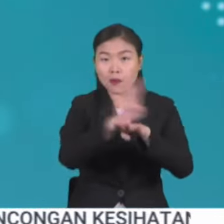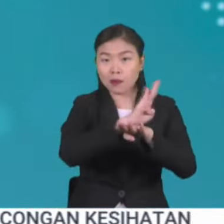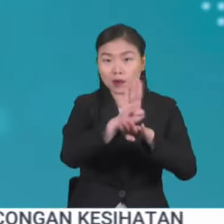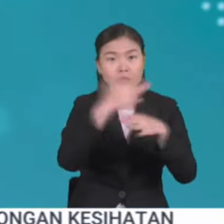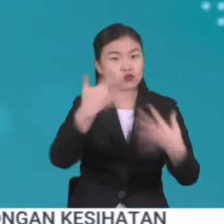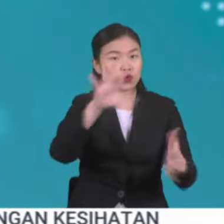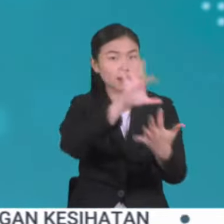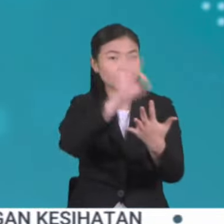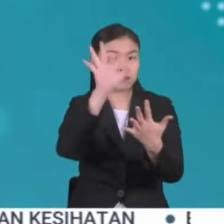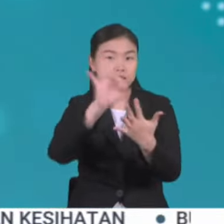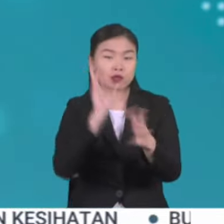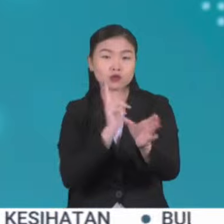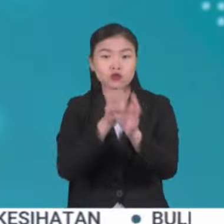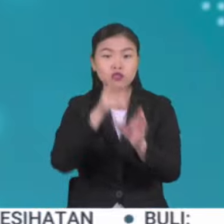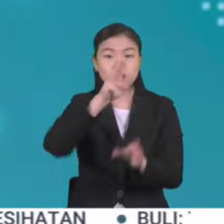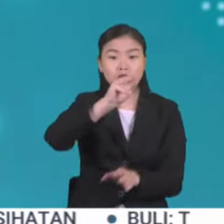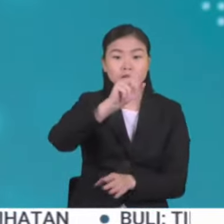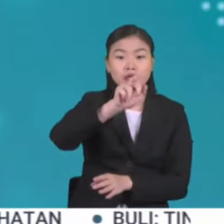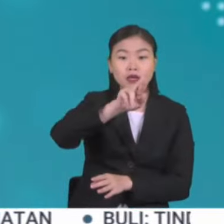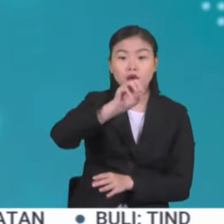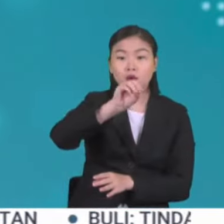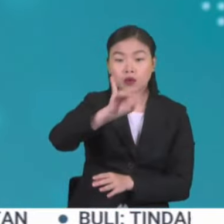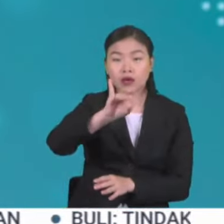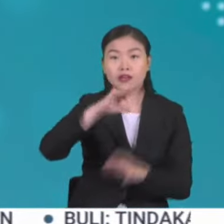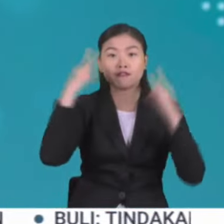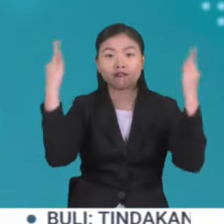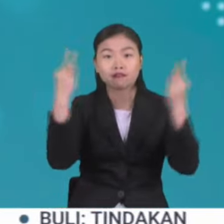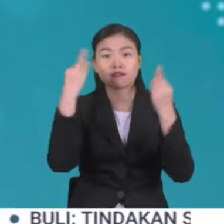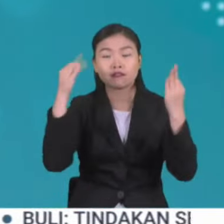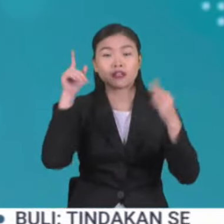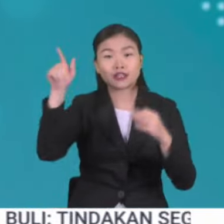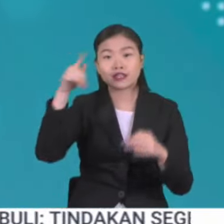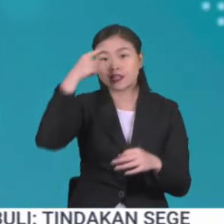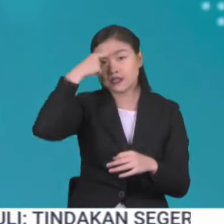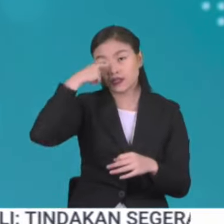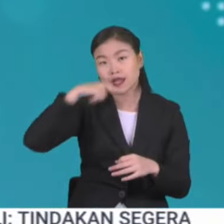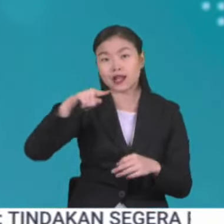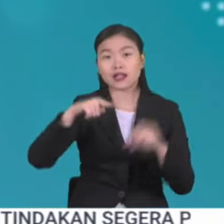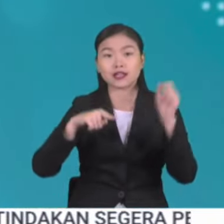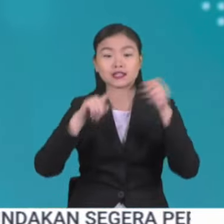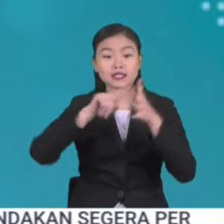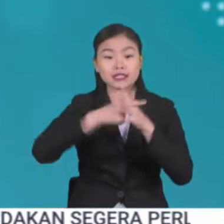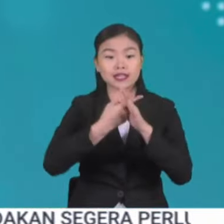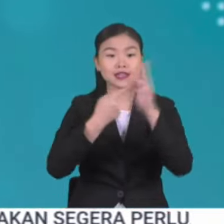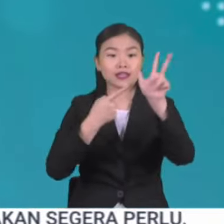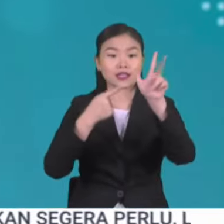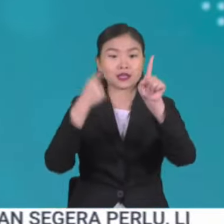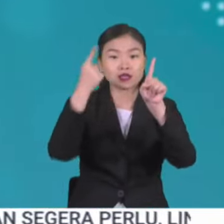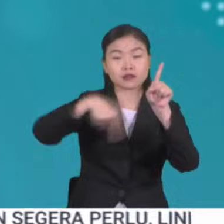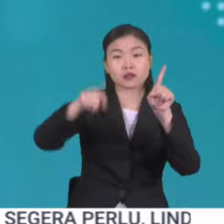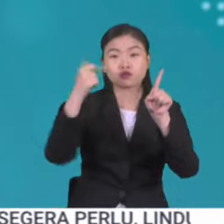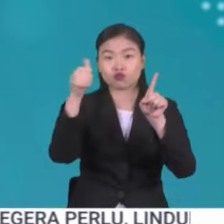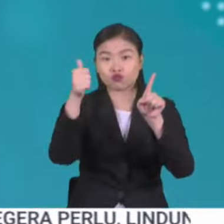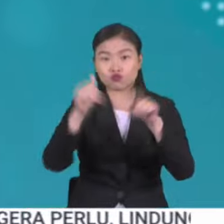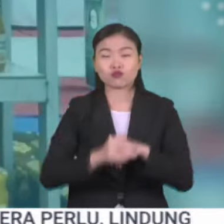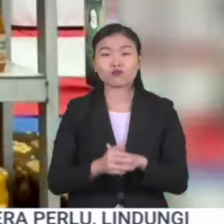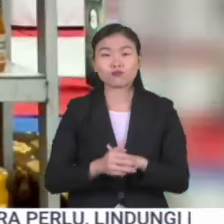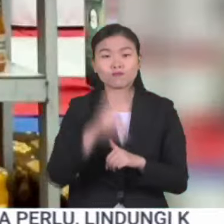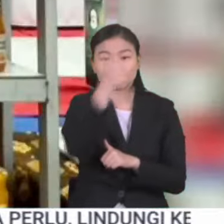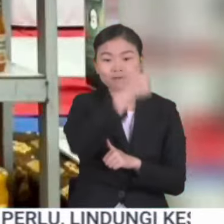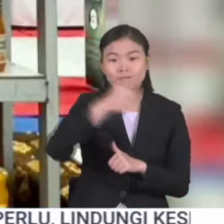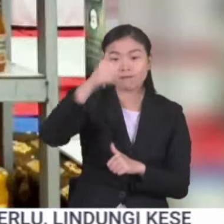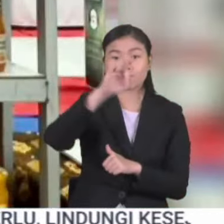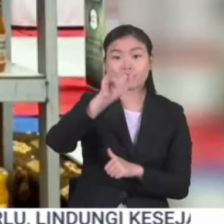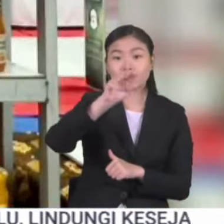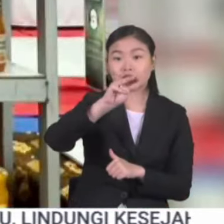Pharma terpilih menyertai Maroi Festival 2024 di Pattani, Thailand bermula 31 Oktober lalu. Menurut pengarah